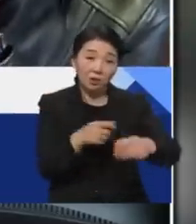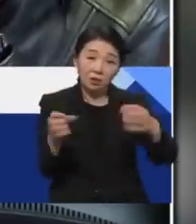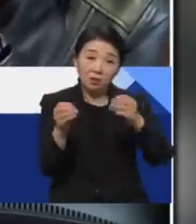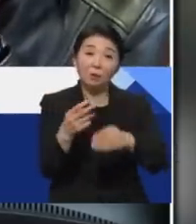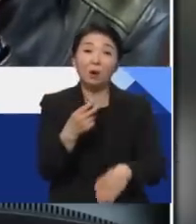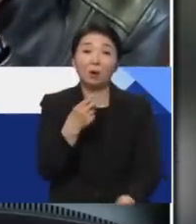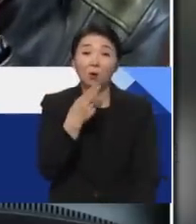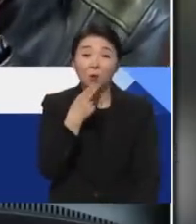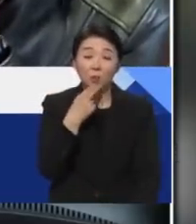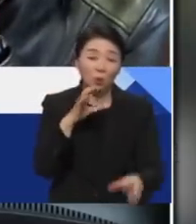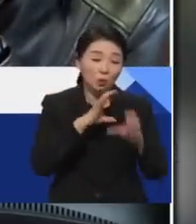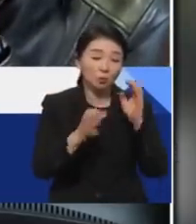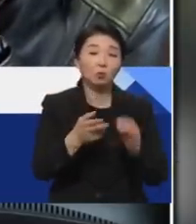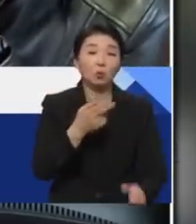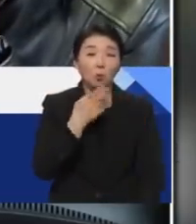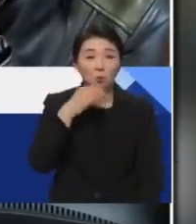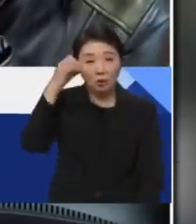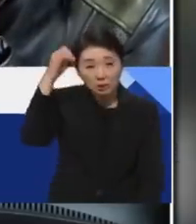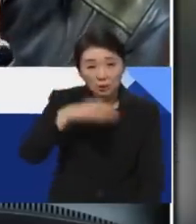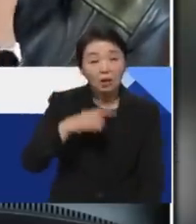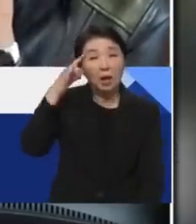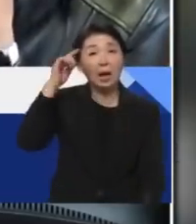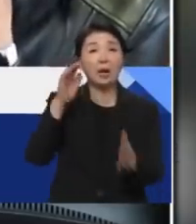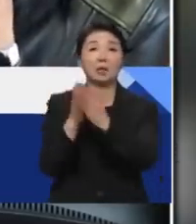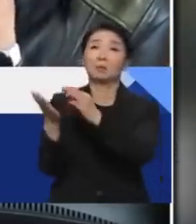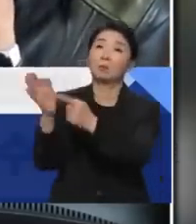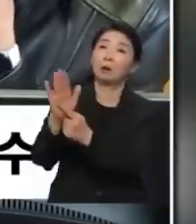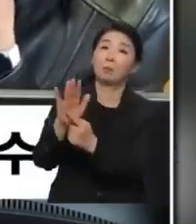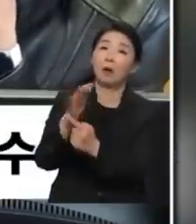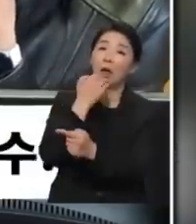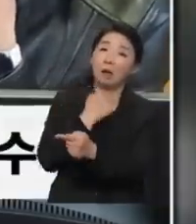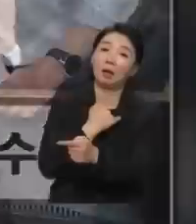않고 소통하지 않고 그냥 발표를 해버렸던 거죠.